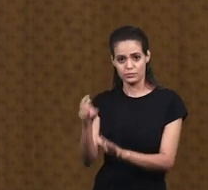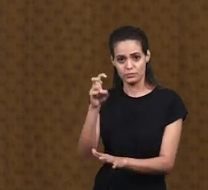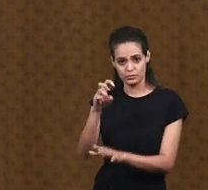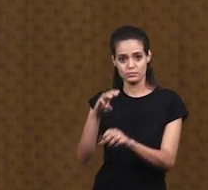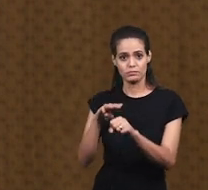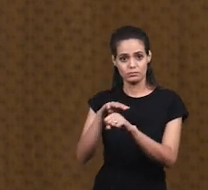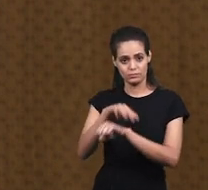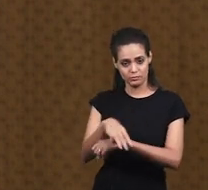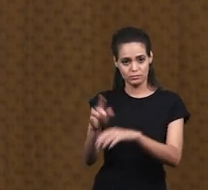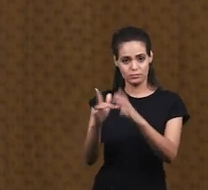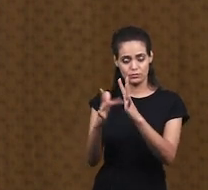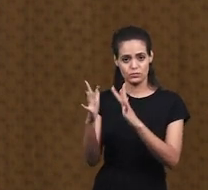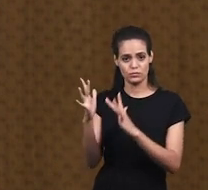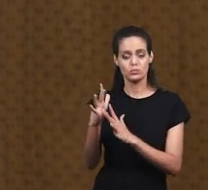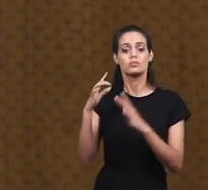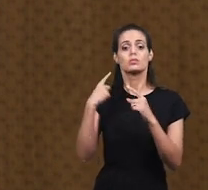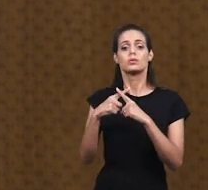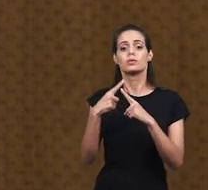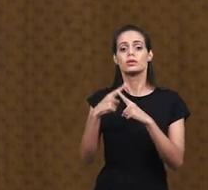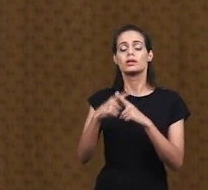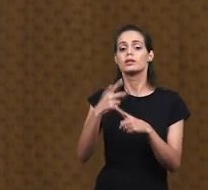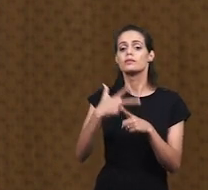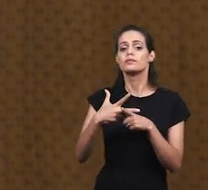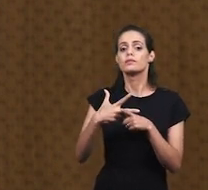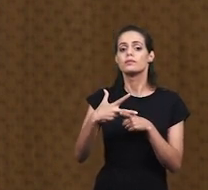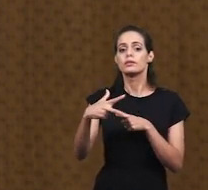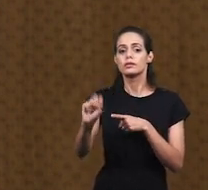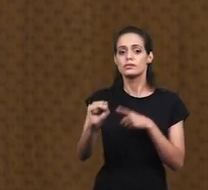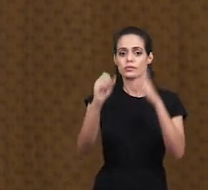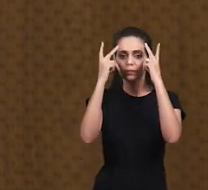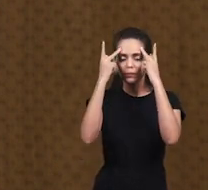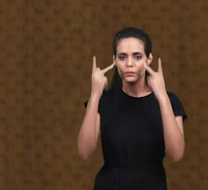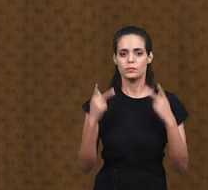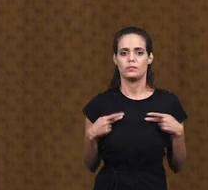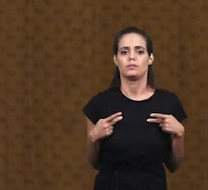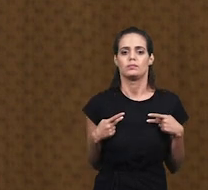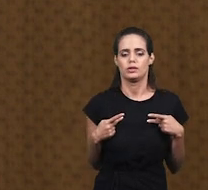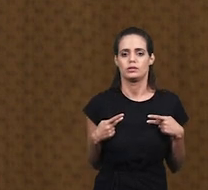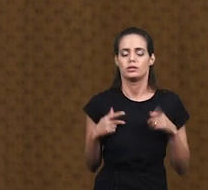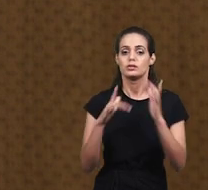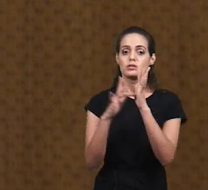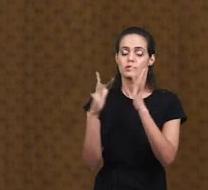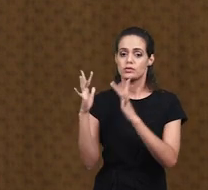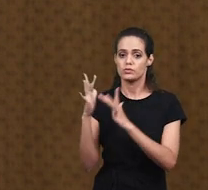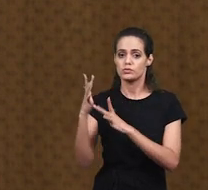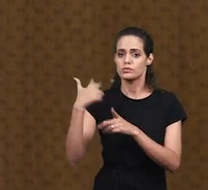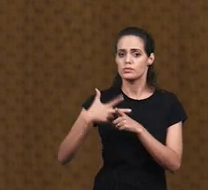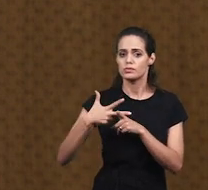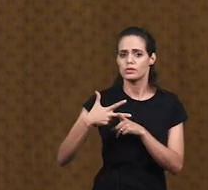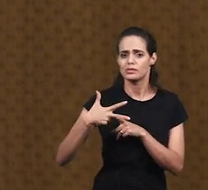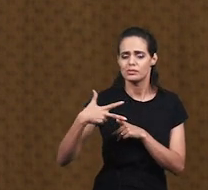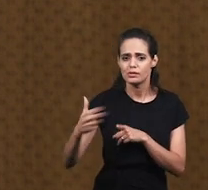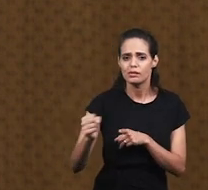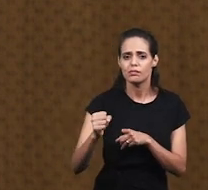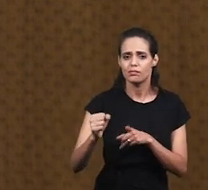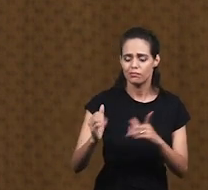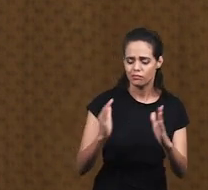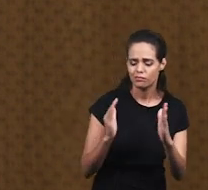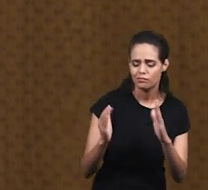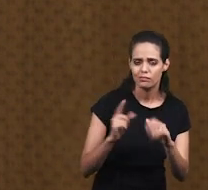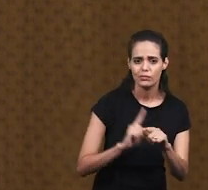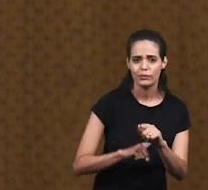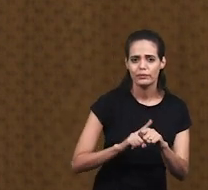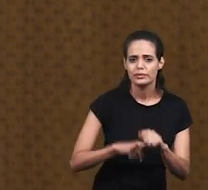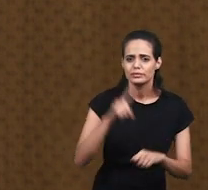comme un homme. Qu'est-ce qu'il a vaincu? Il a vaincu des moments très difficiles. Quand il est allé au Gethsemane,